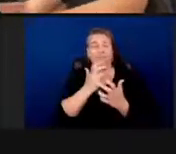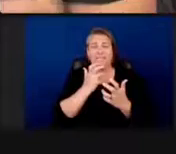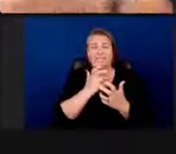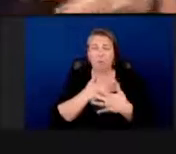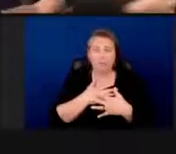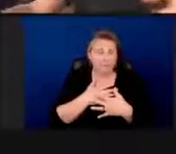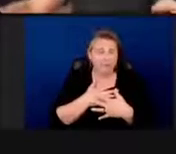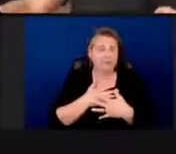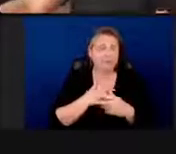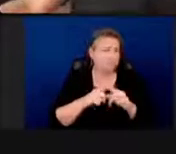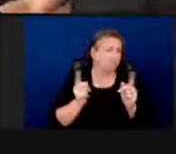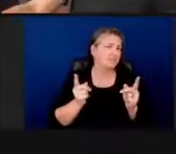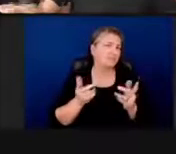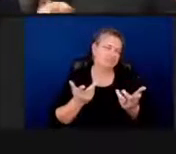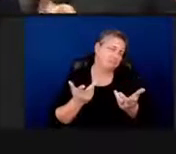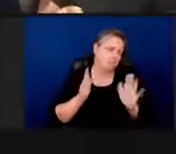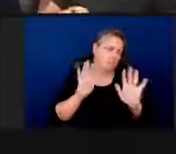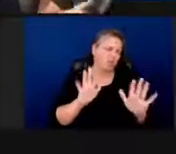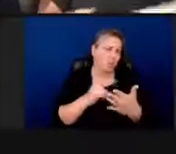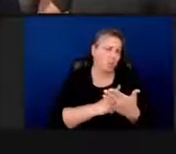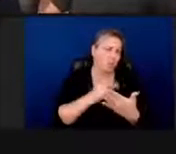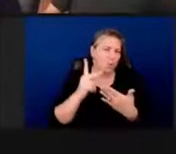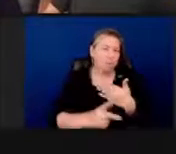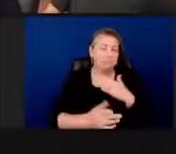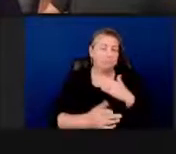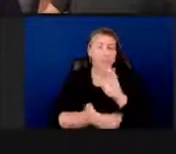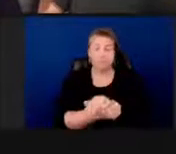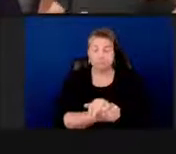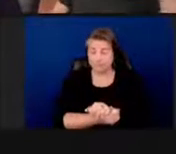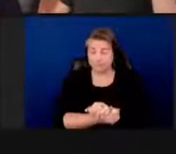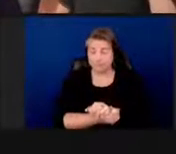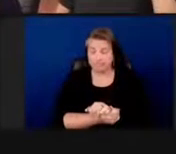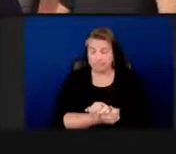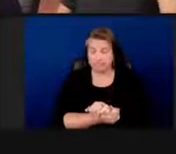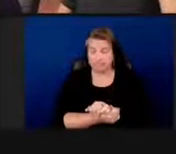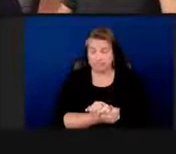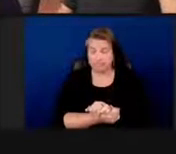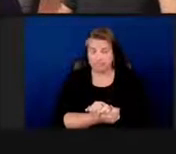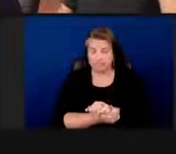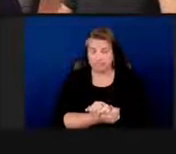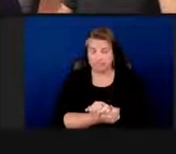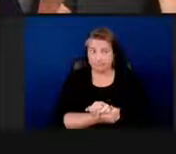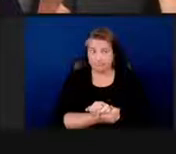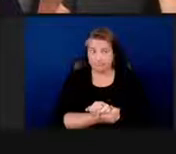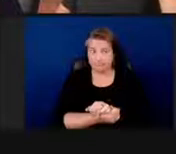جدا برأيي أنا شخصي. وبالتالي أردت أن أطرح سؤال،